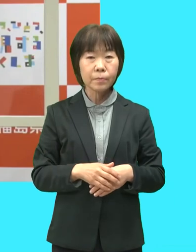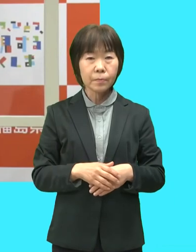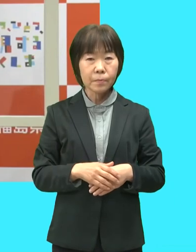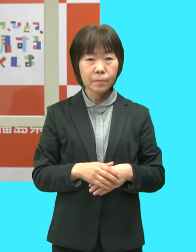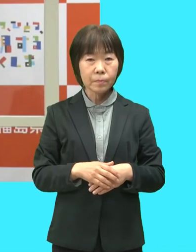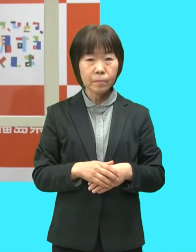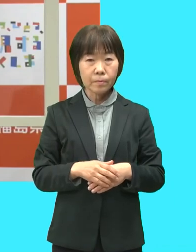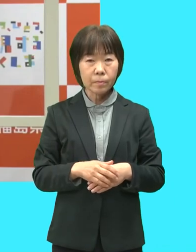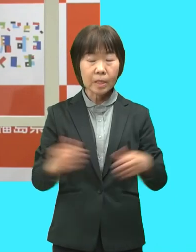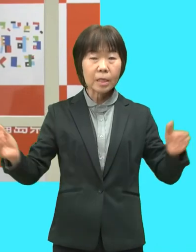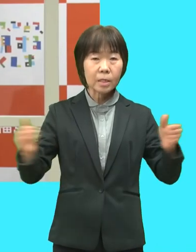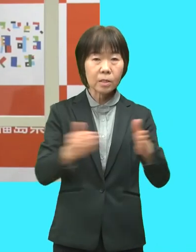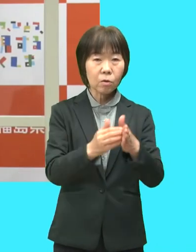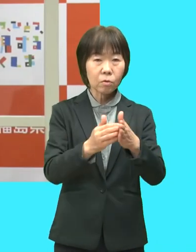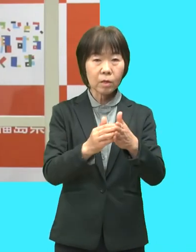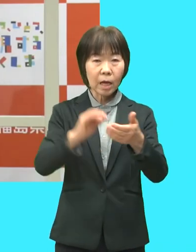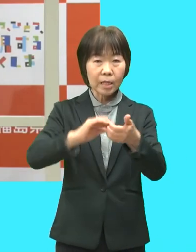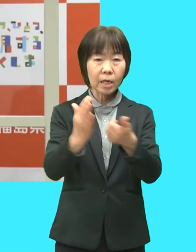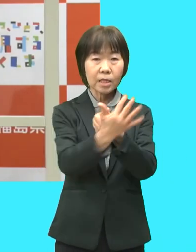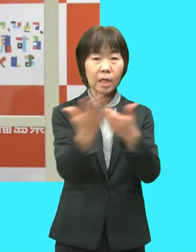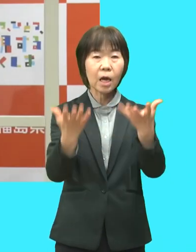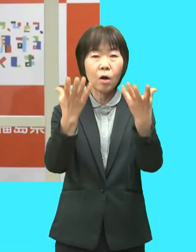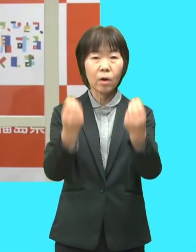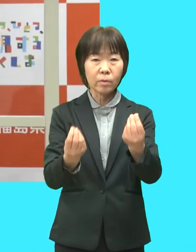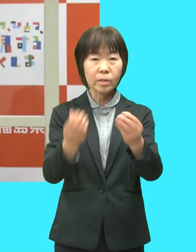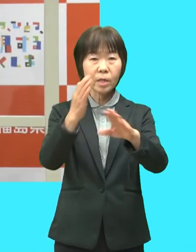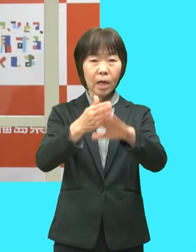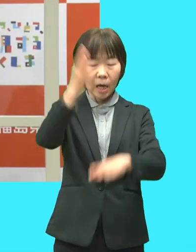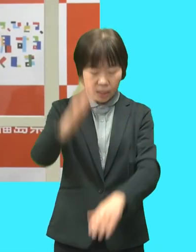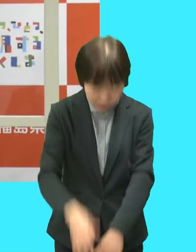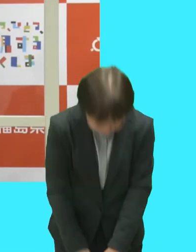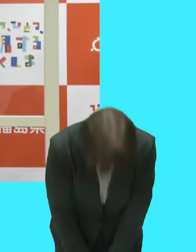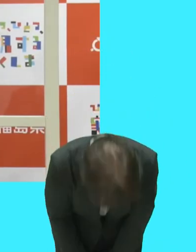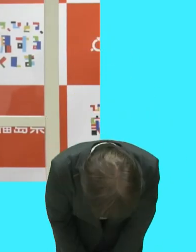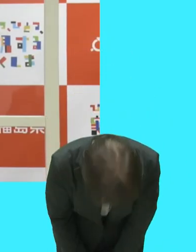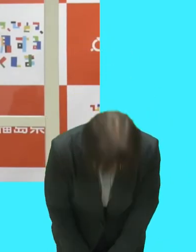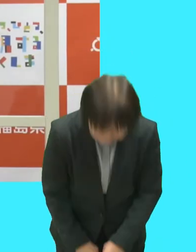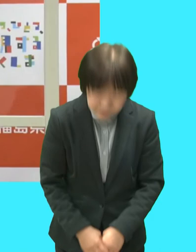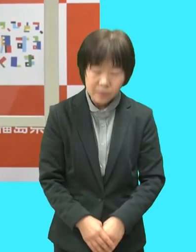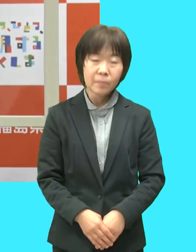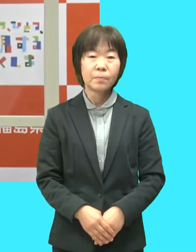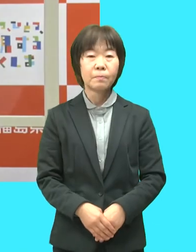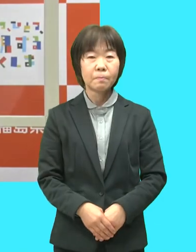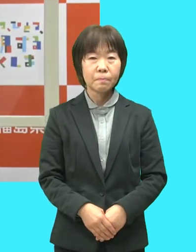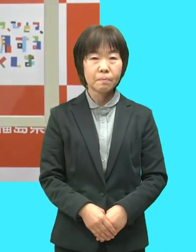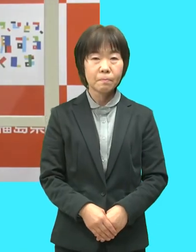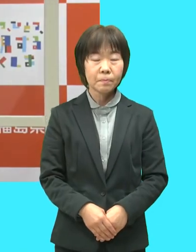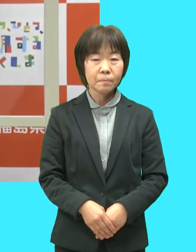それでは以上で定例会見終了します。 ありがとうございました。ありがとうございました。